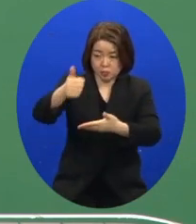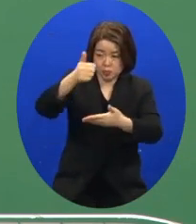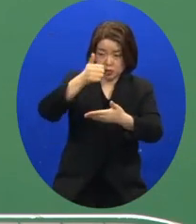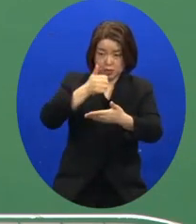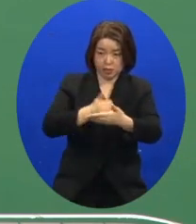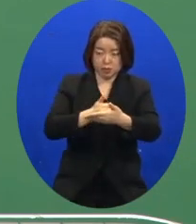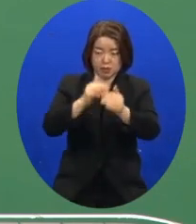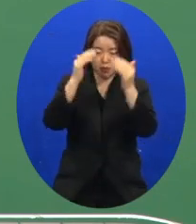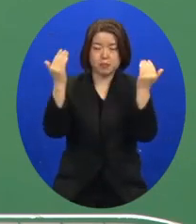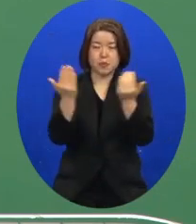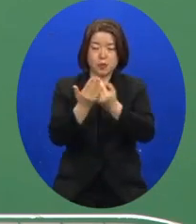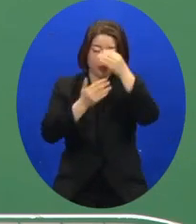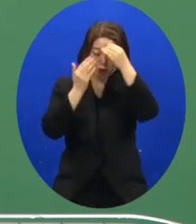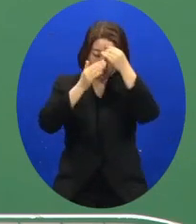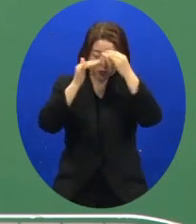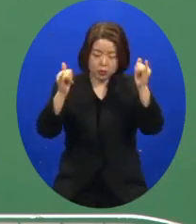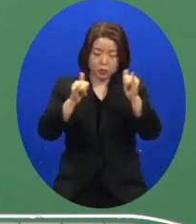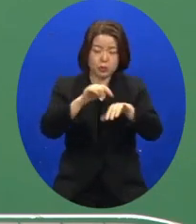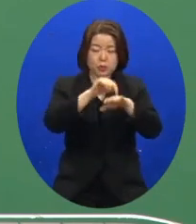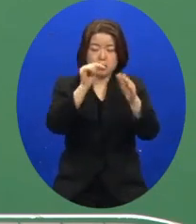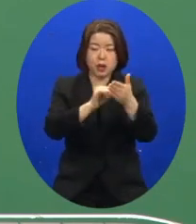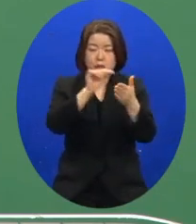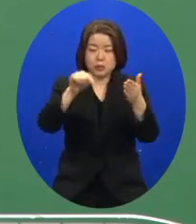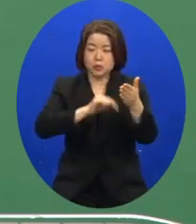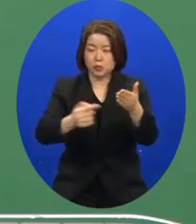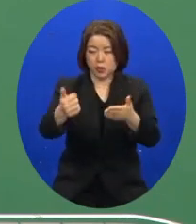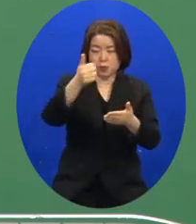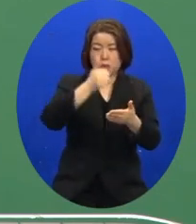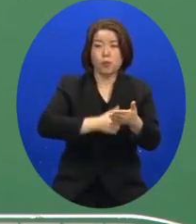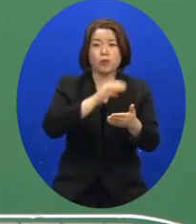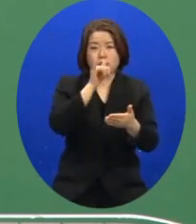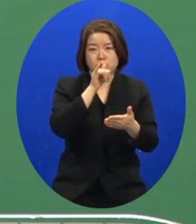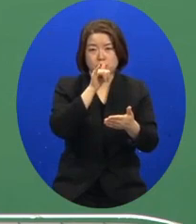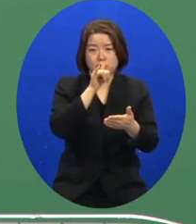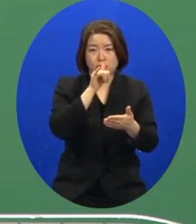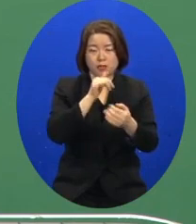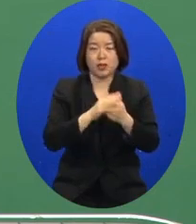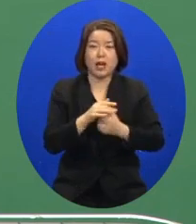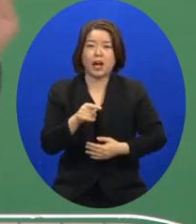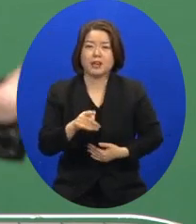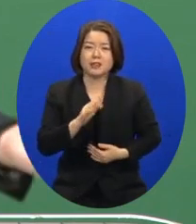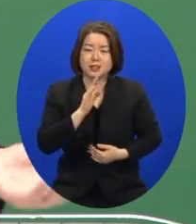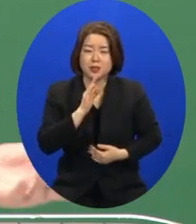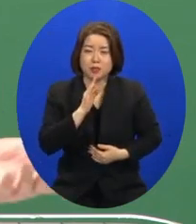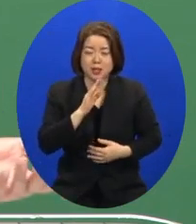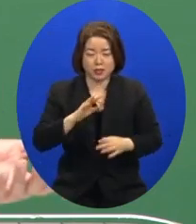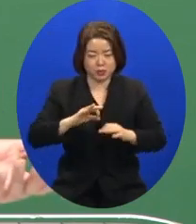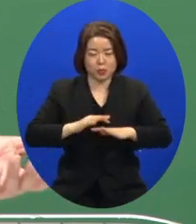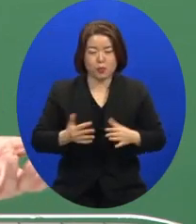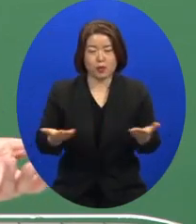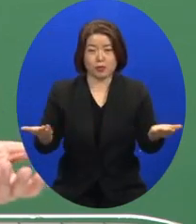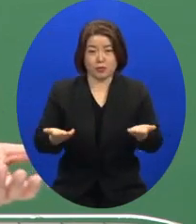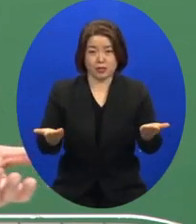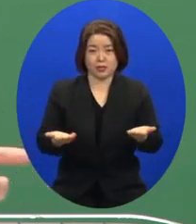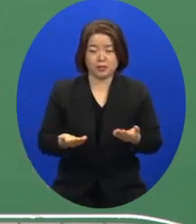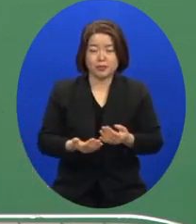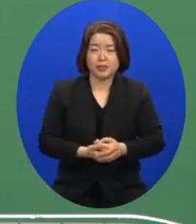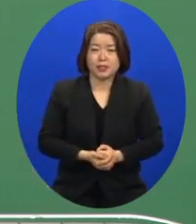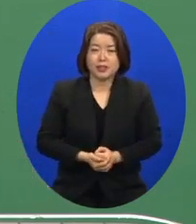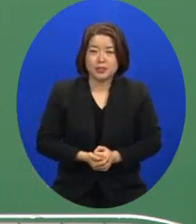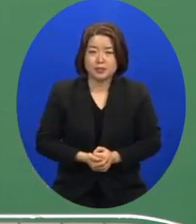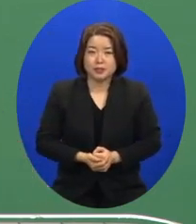성도들의 마음에 주님이 오셨다는 거예요. 이건 정말 너무나 놀라운 일이죠.